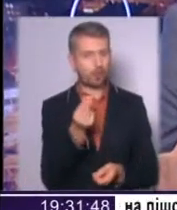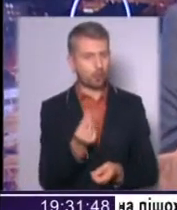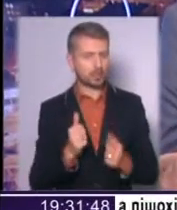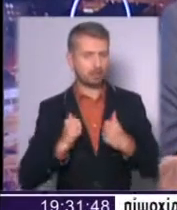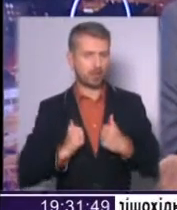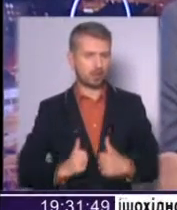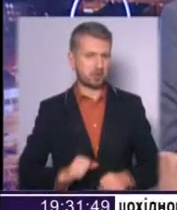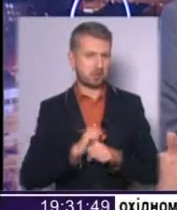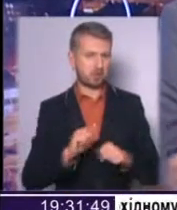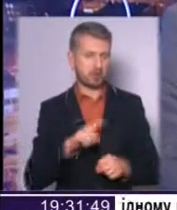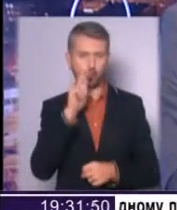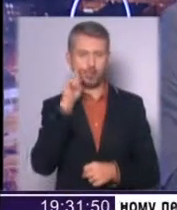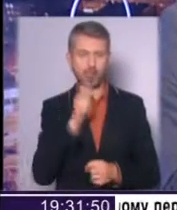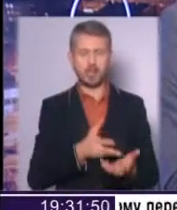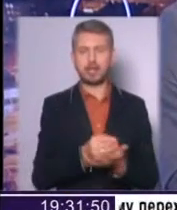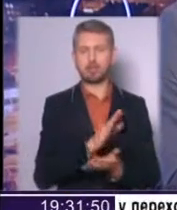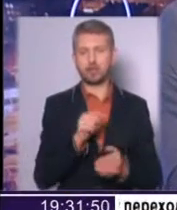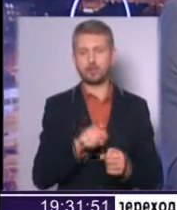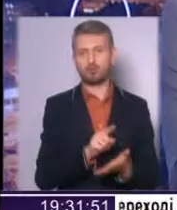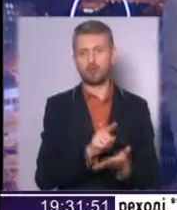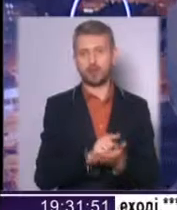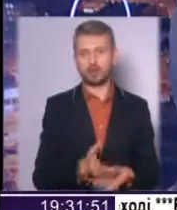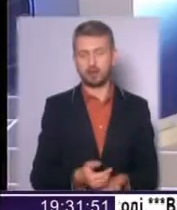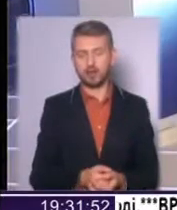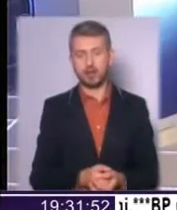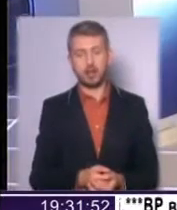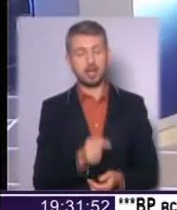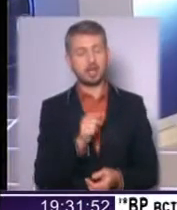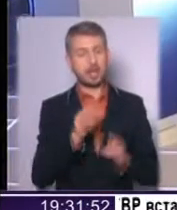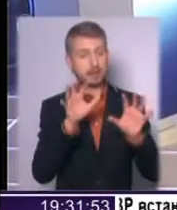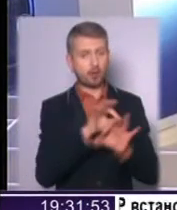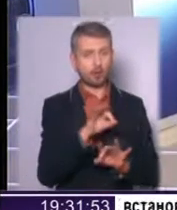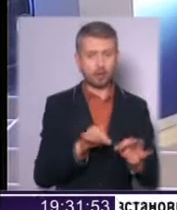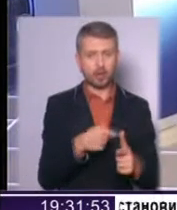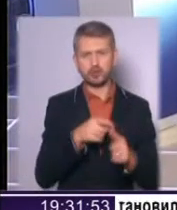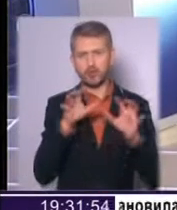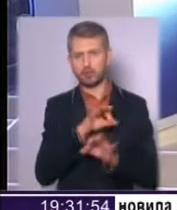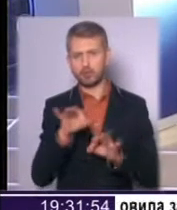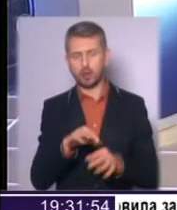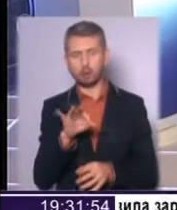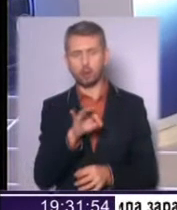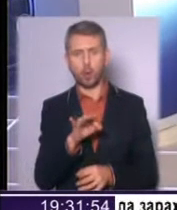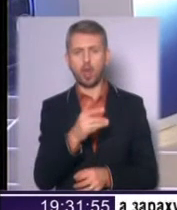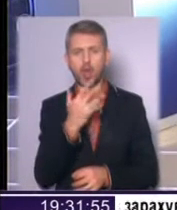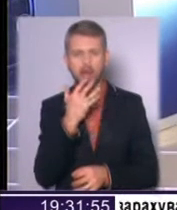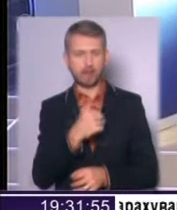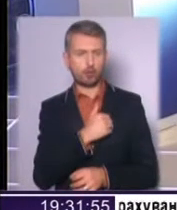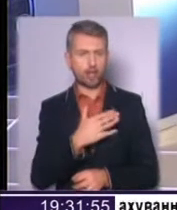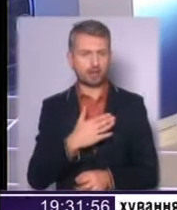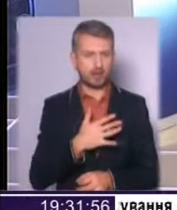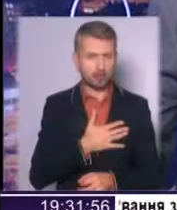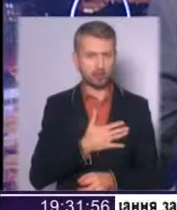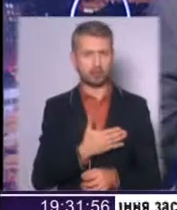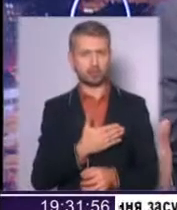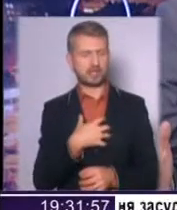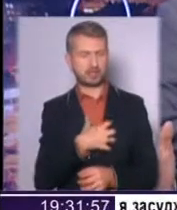країни, яких вони ввели зону від усунення зони подвійного оподаткування, уникнення зони подвійного оподаткування.